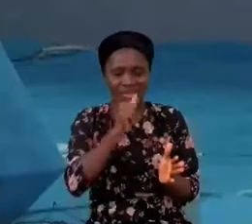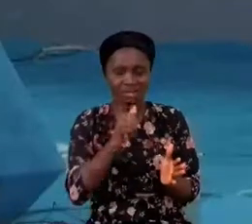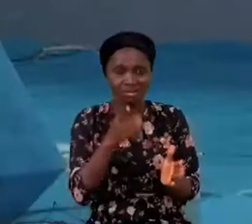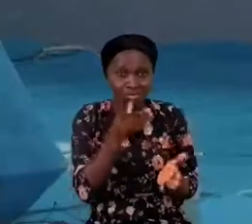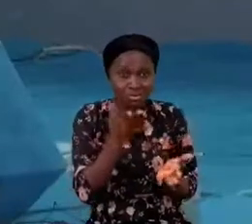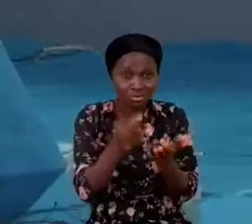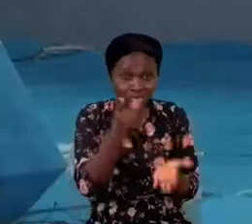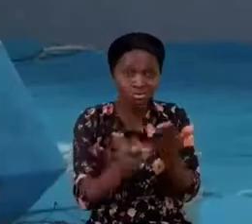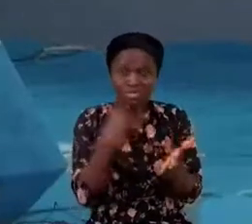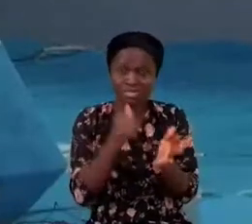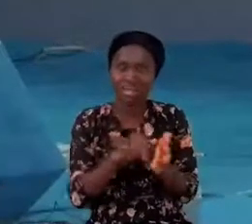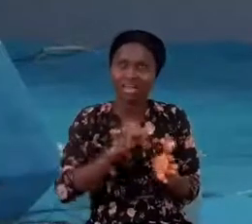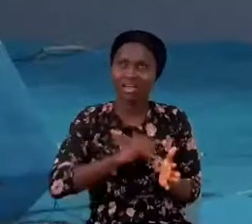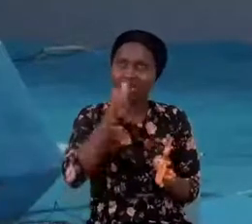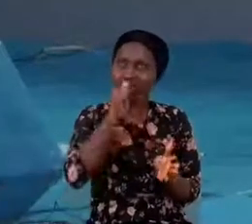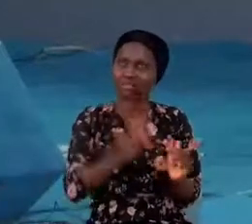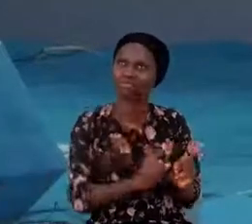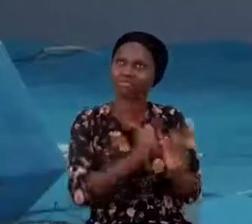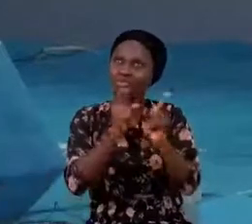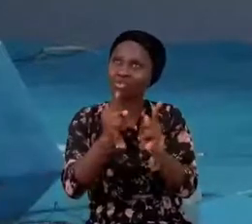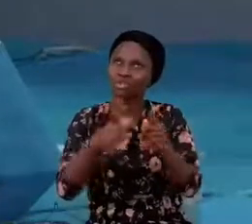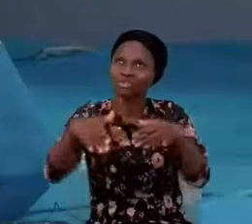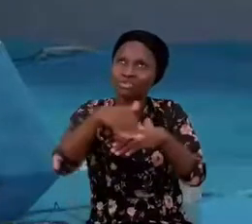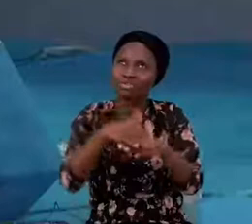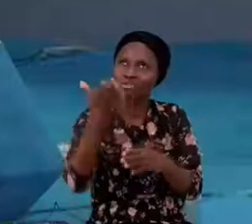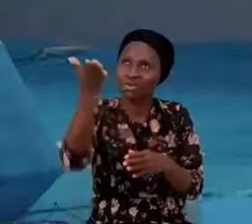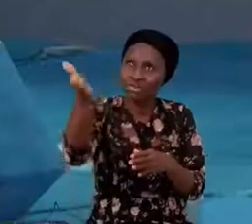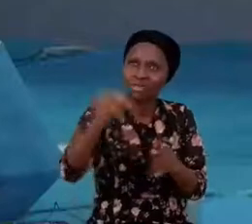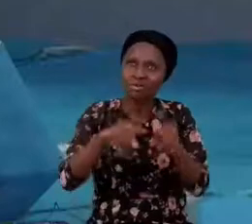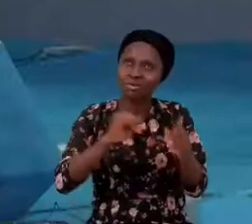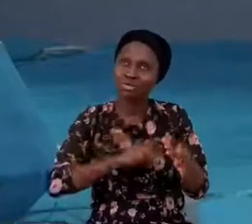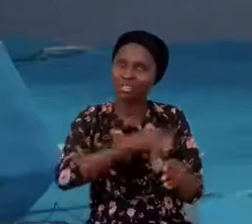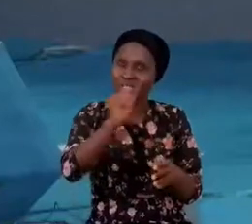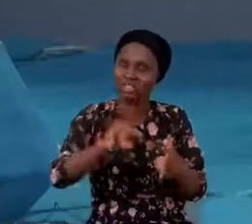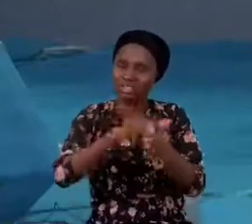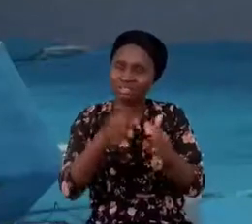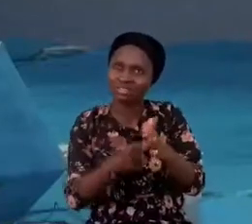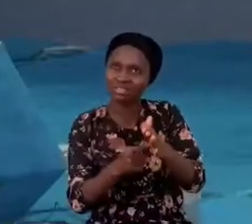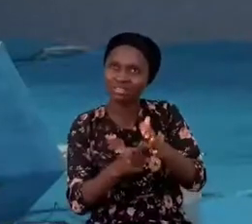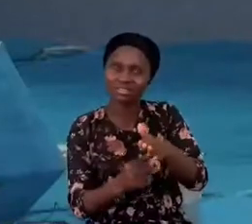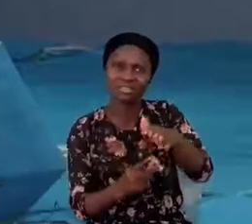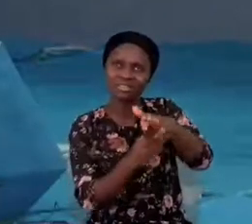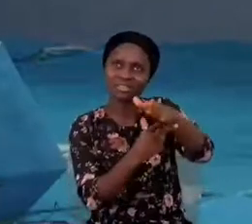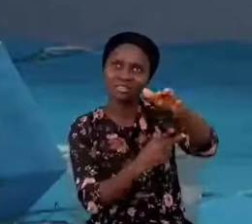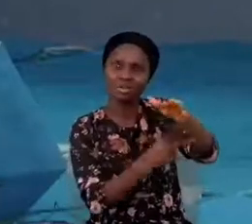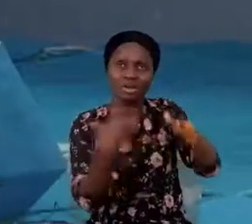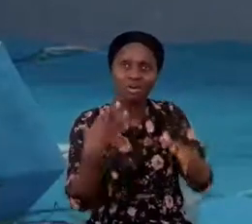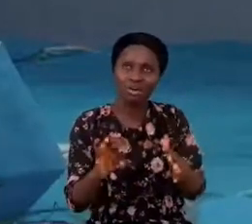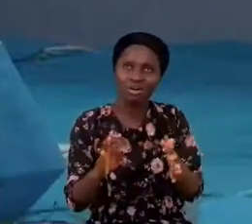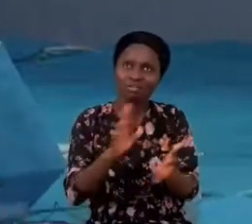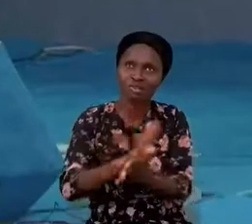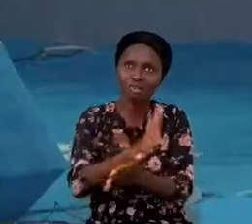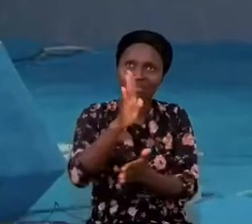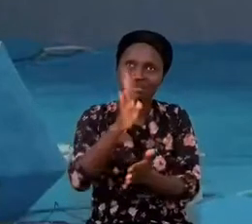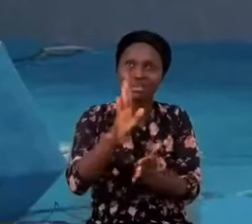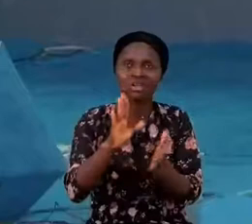l'étude secondaire. Ah, j'ai besoin de ce pont. De l'étude, des cours du second cycle. J'ai besoin de ce pont